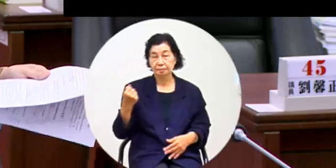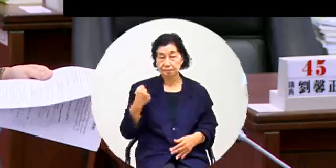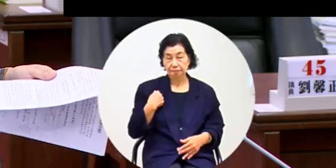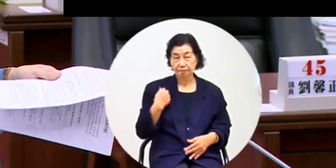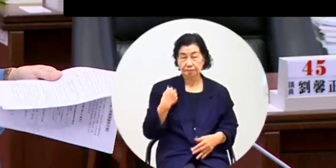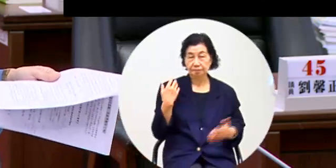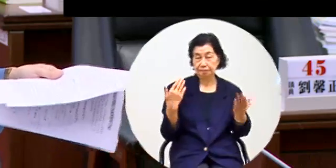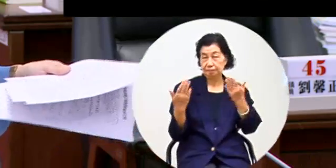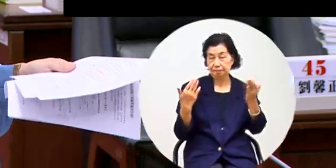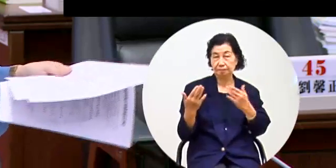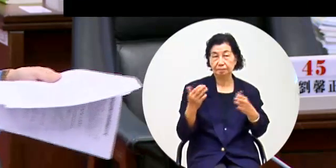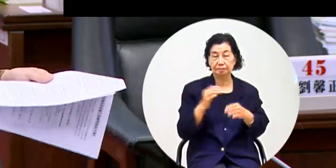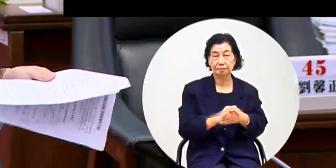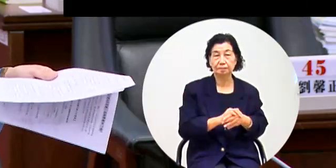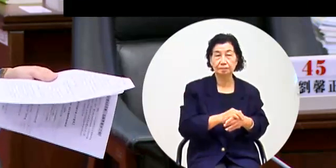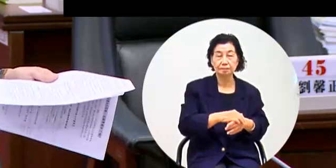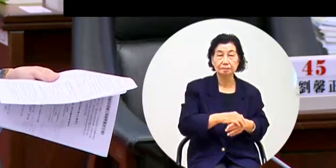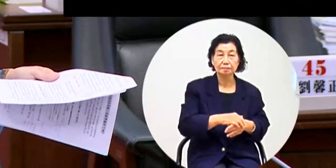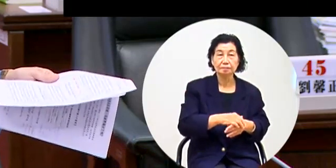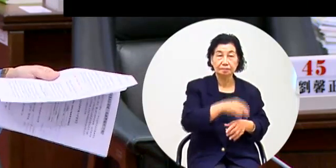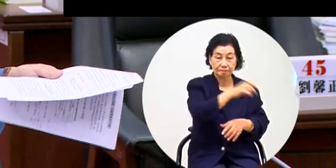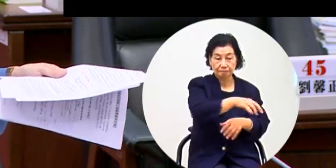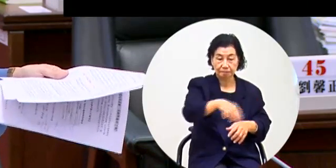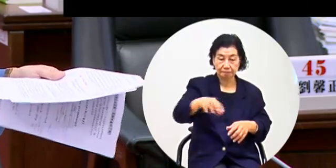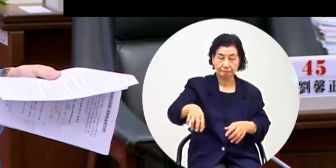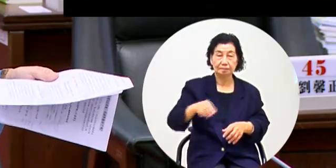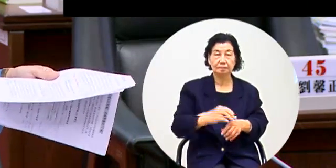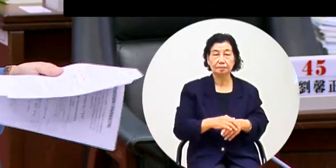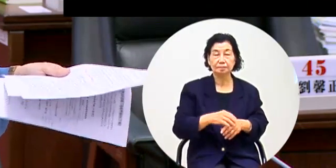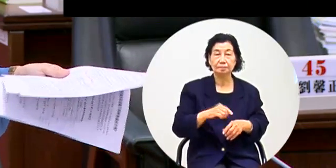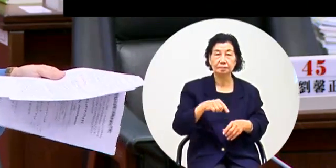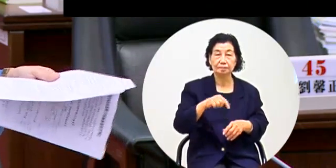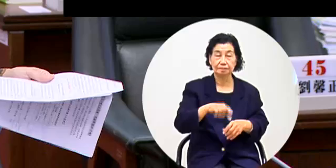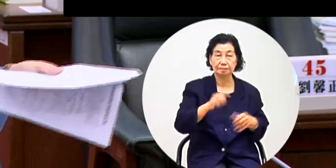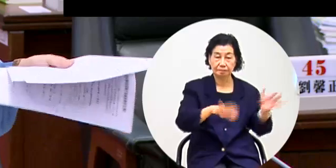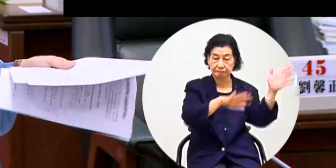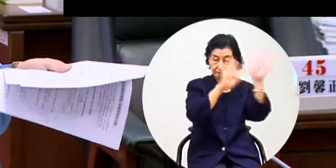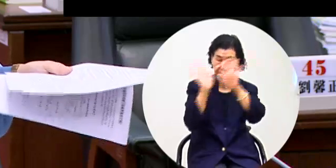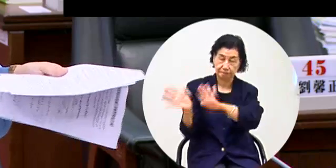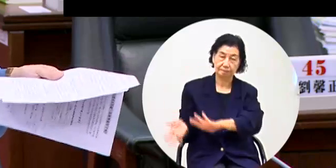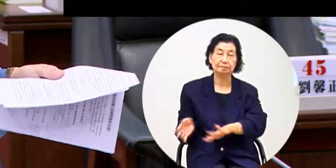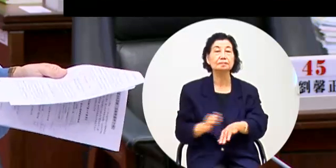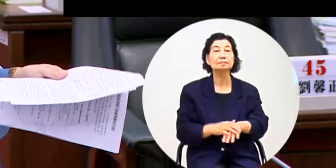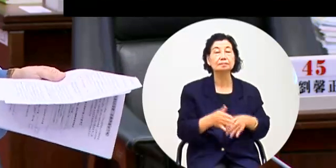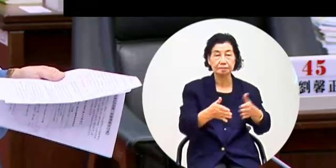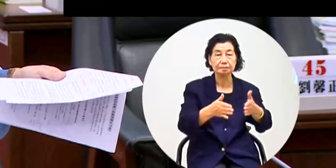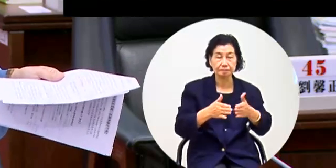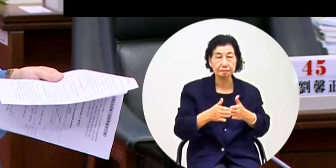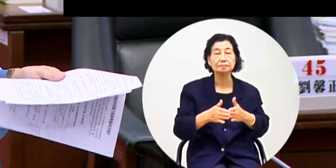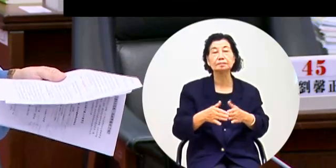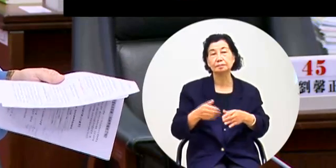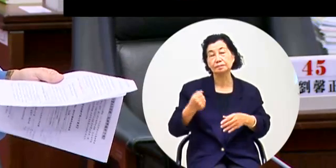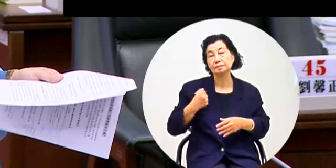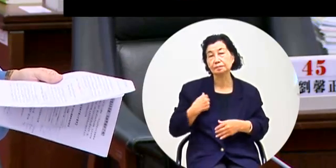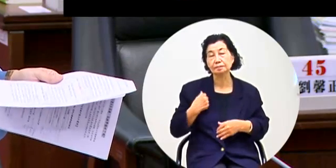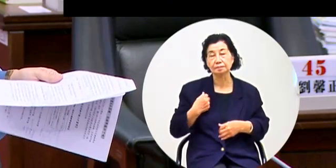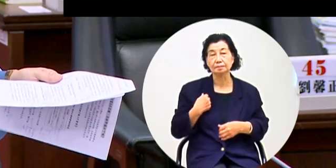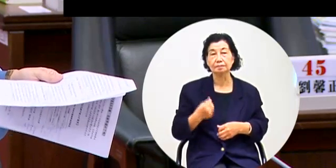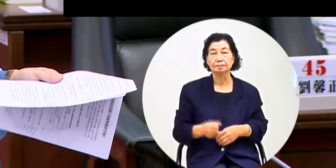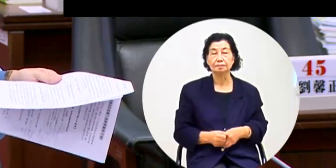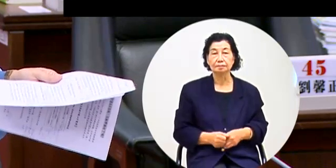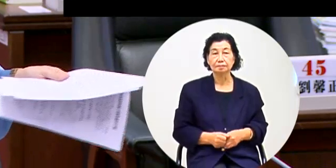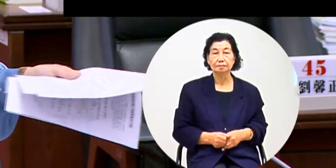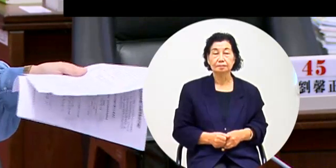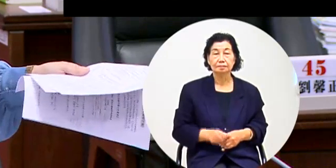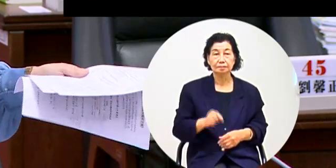个在教育局的部分，我也有在小组跟局长有讲过，就是说其实大学城，比如说中山大学，